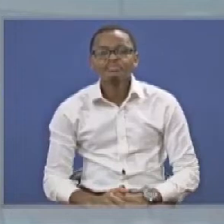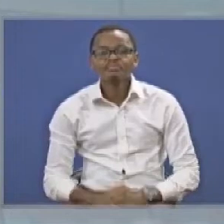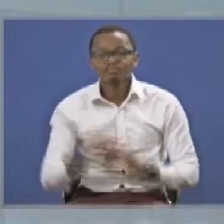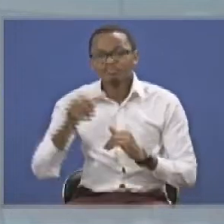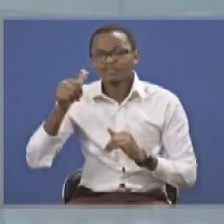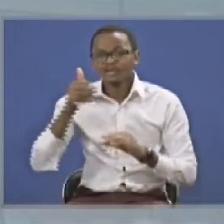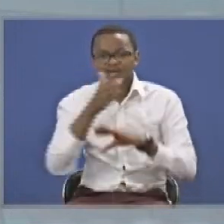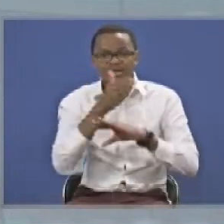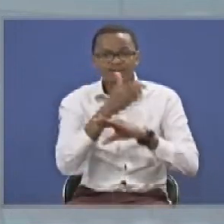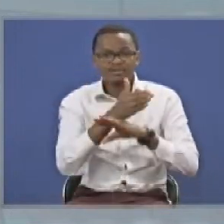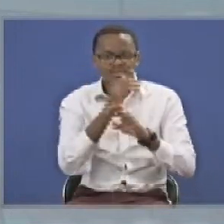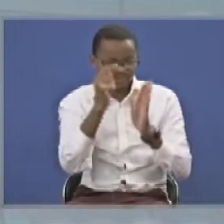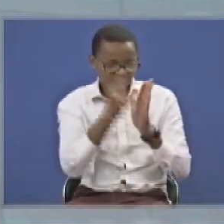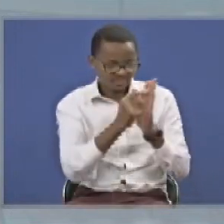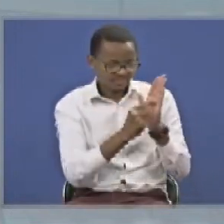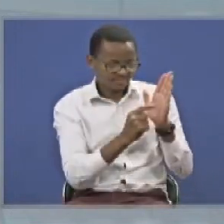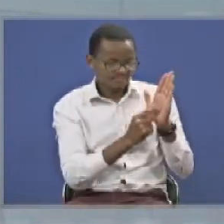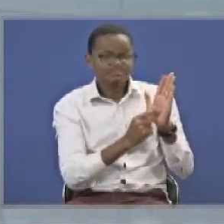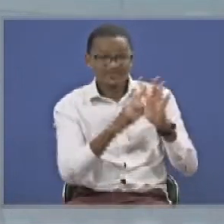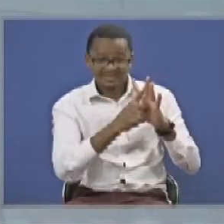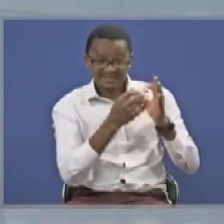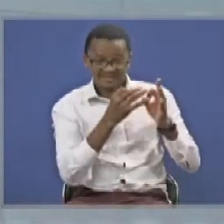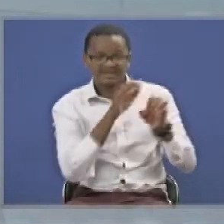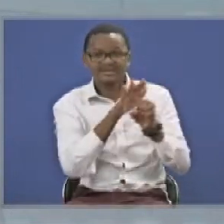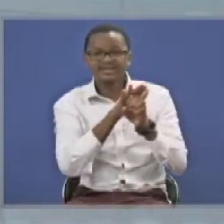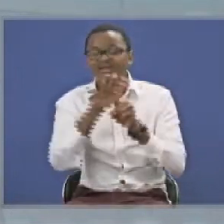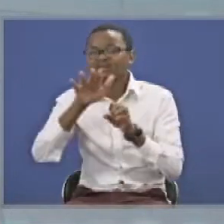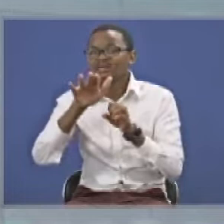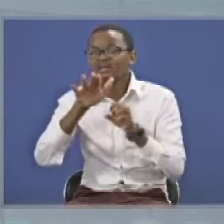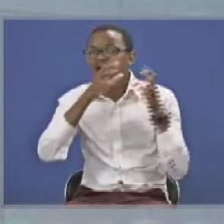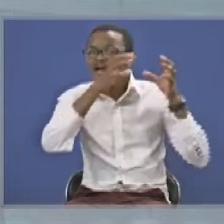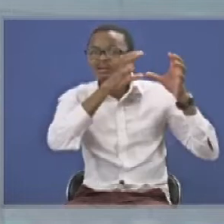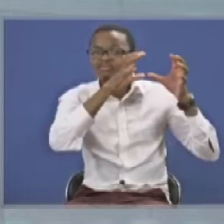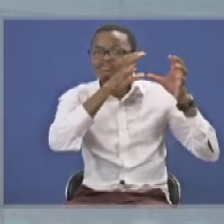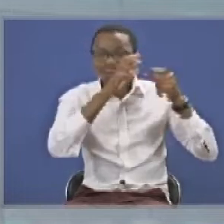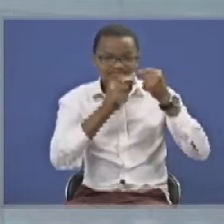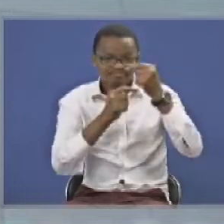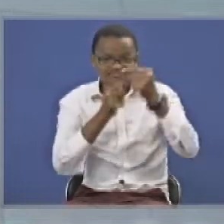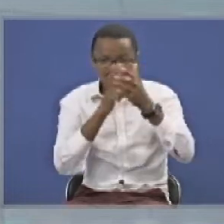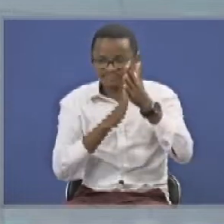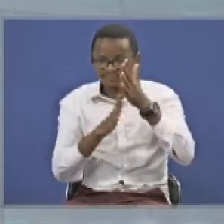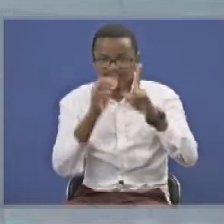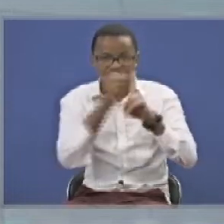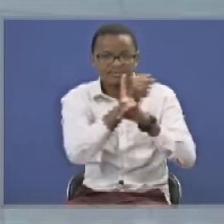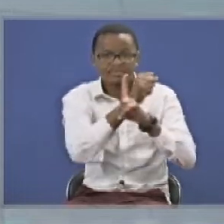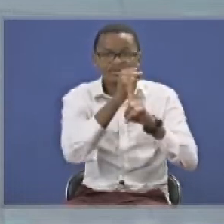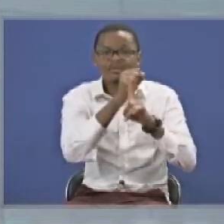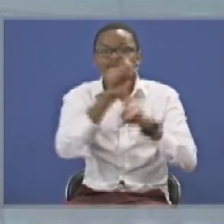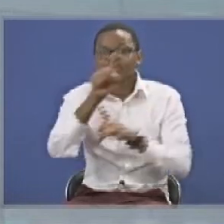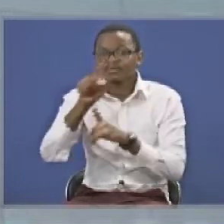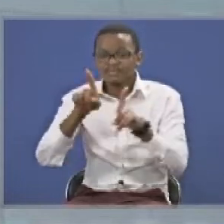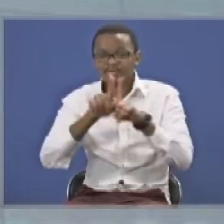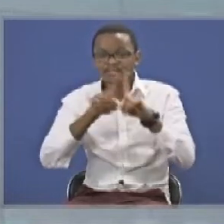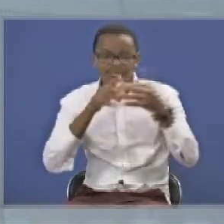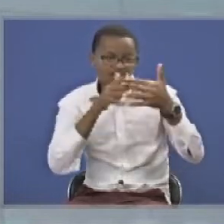Kwingineko ni kwamba baada ya kuorodheshwa kuwa kitovu cha mlipuko wa virusi vya corona, kaunti ya Kilifi imeendeleza mikakati yake ya kupambana na virusi hivyo pamoja